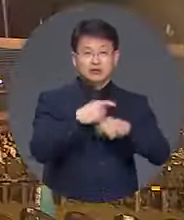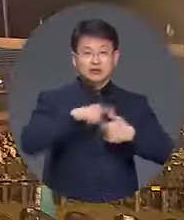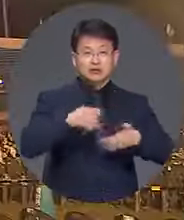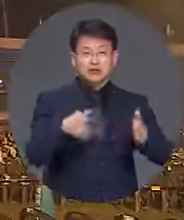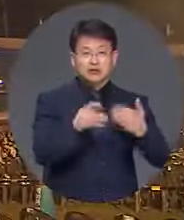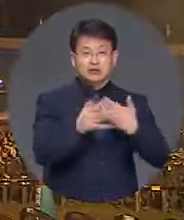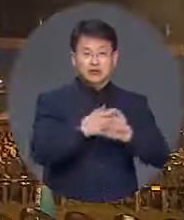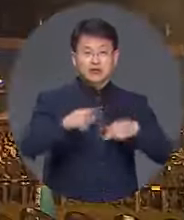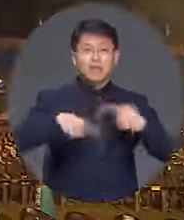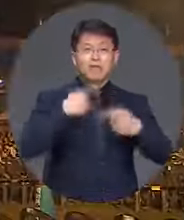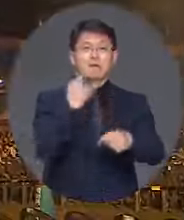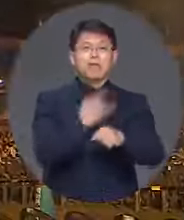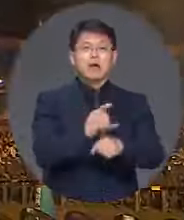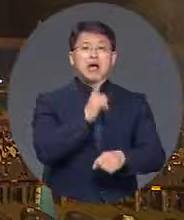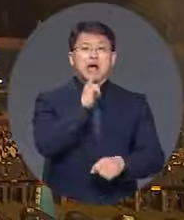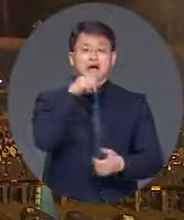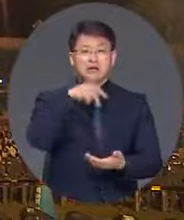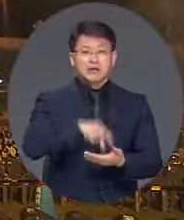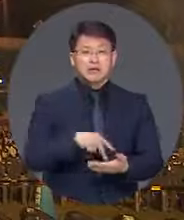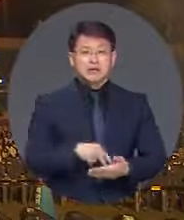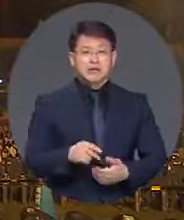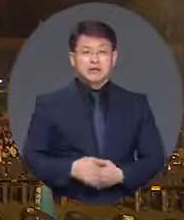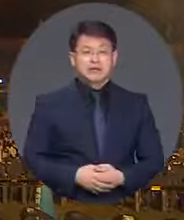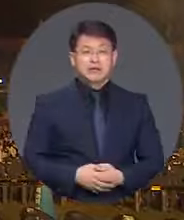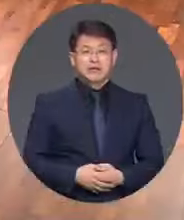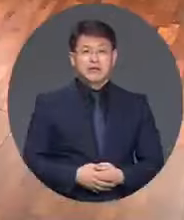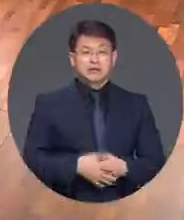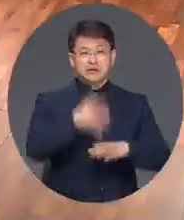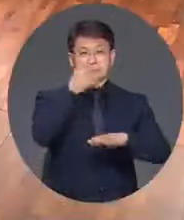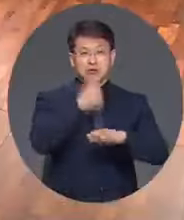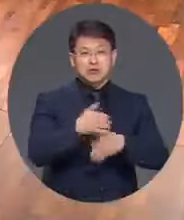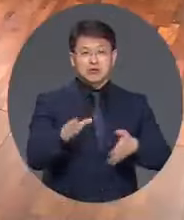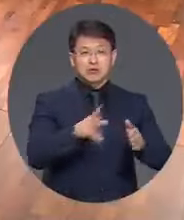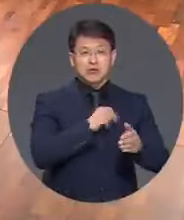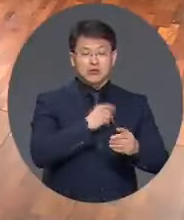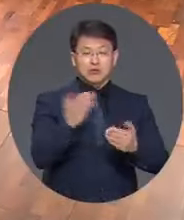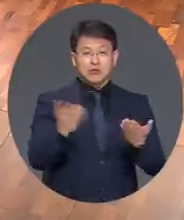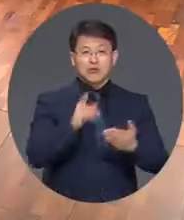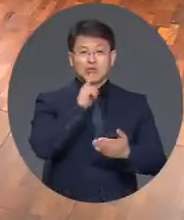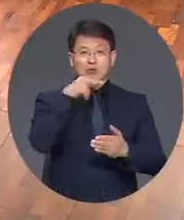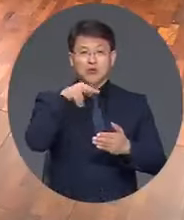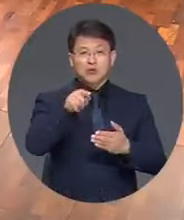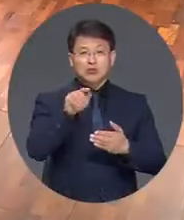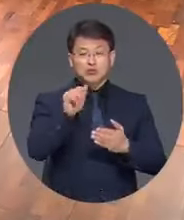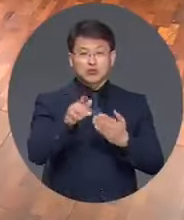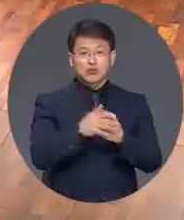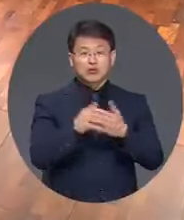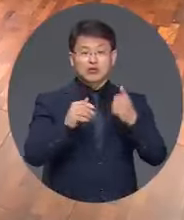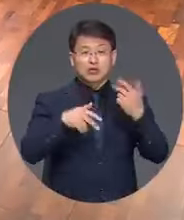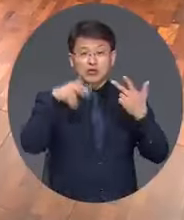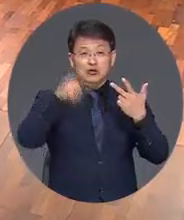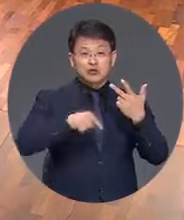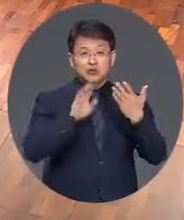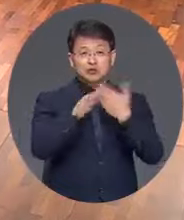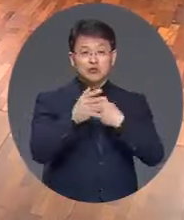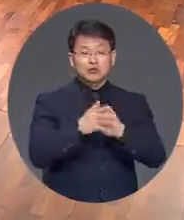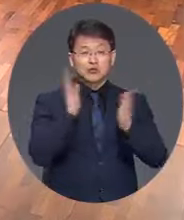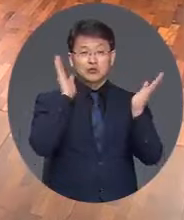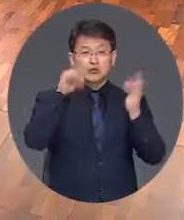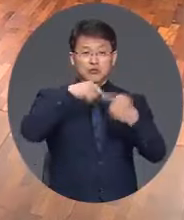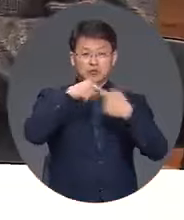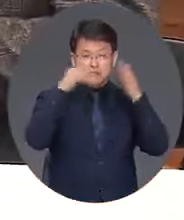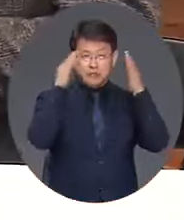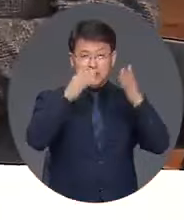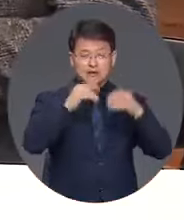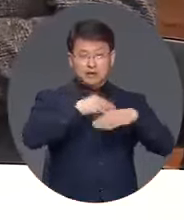행사에도 참여시키겠다는 입장입니다. 결국 도의회 업무 보고 후 불과 일주일 만에 극단의 운영